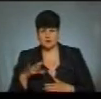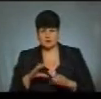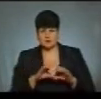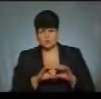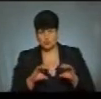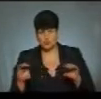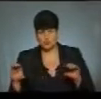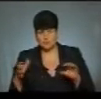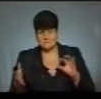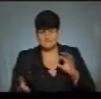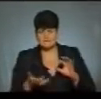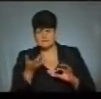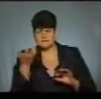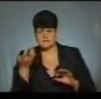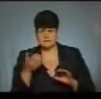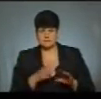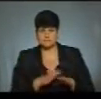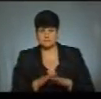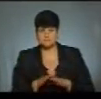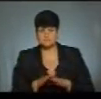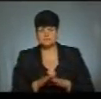вони вимолило зовсім, там